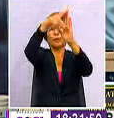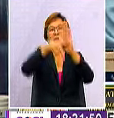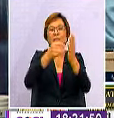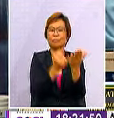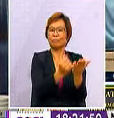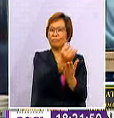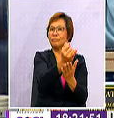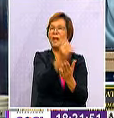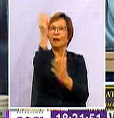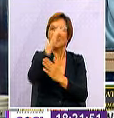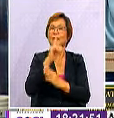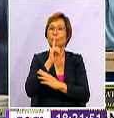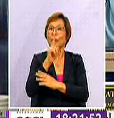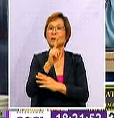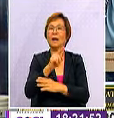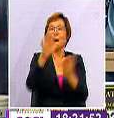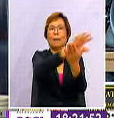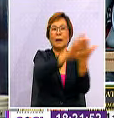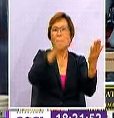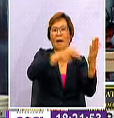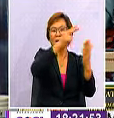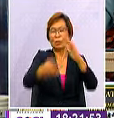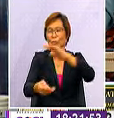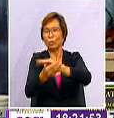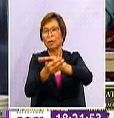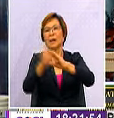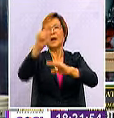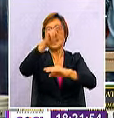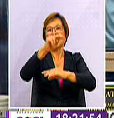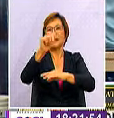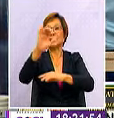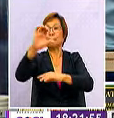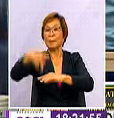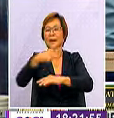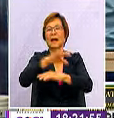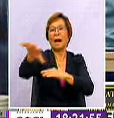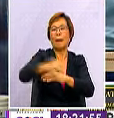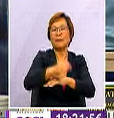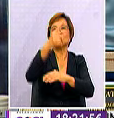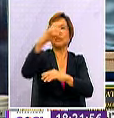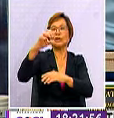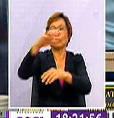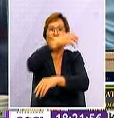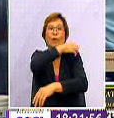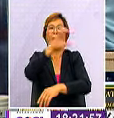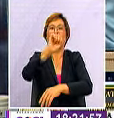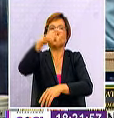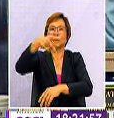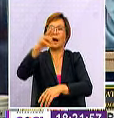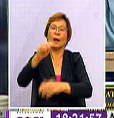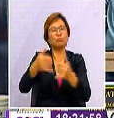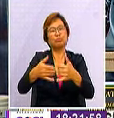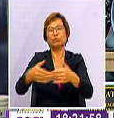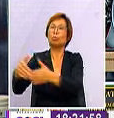integriti. Kerajaan akan memastikan pelan anti rasuah nasional NACP dan pengambilan 100 orang pegawai SPRM